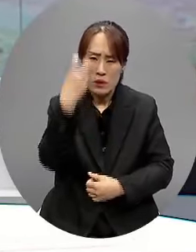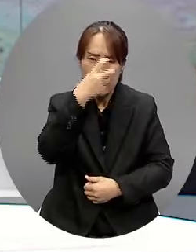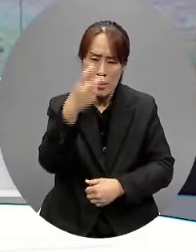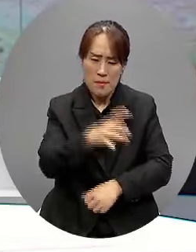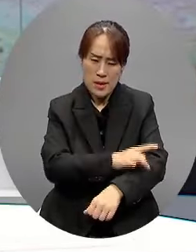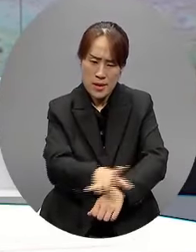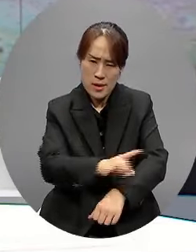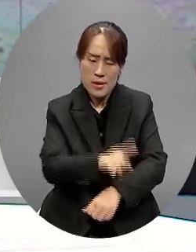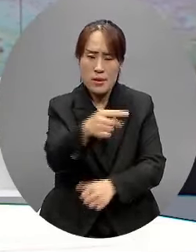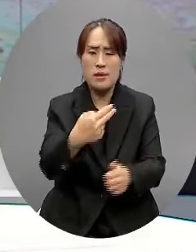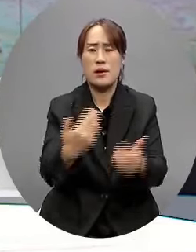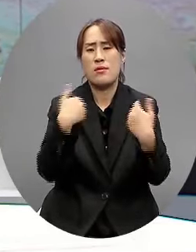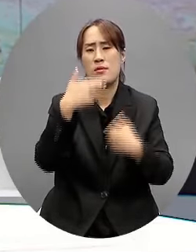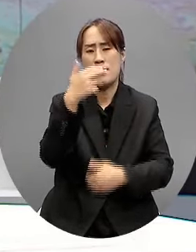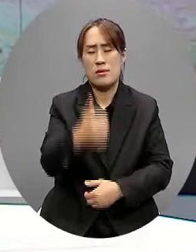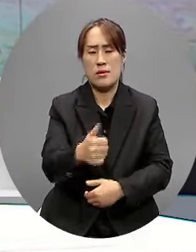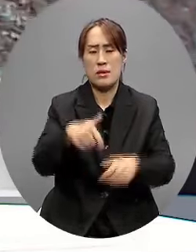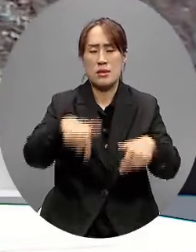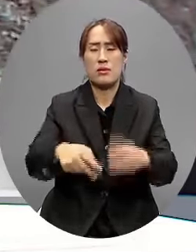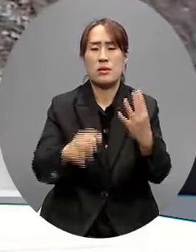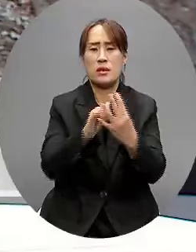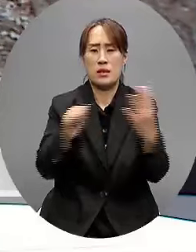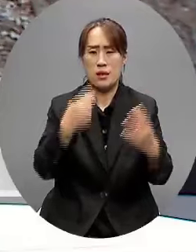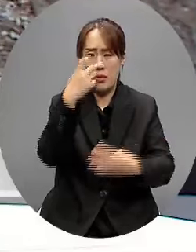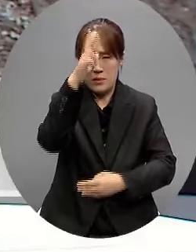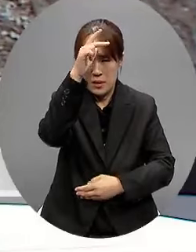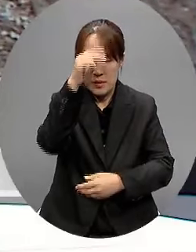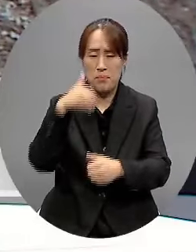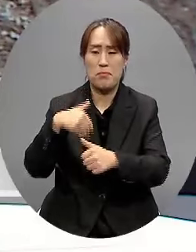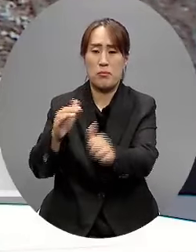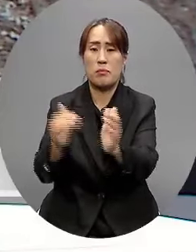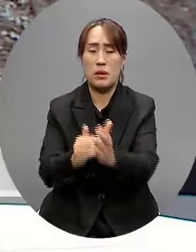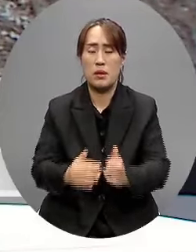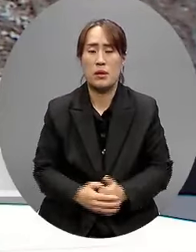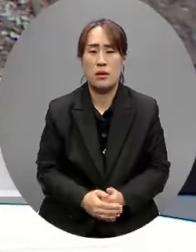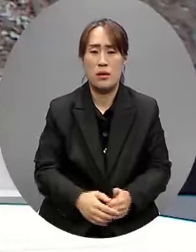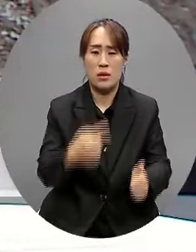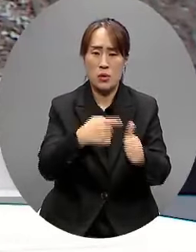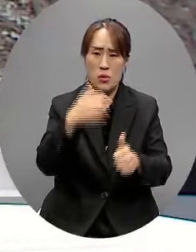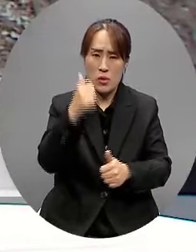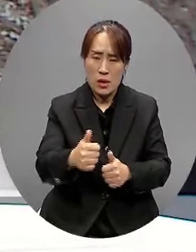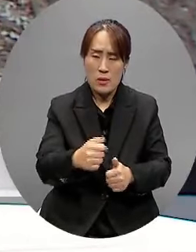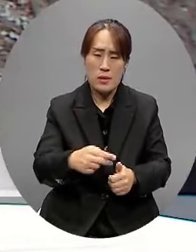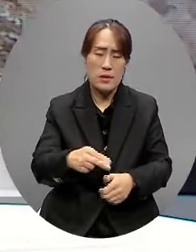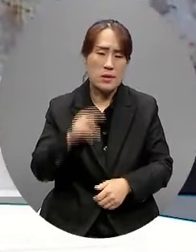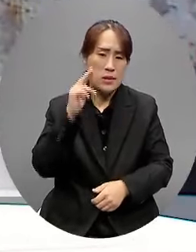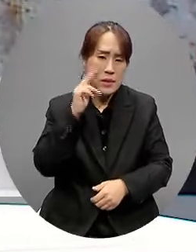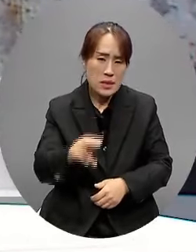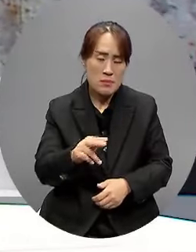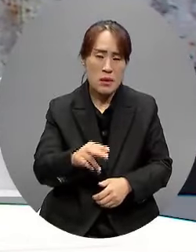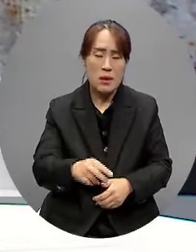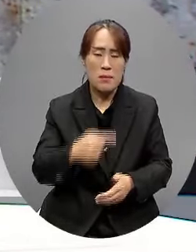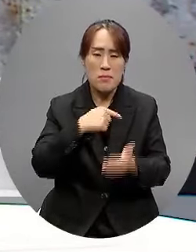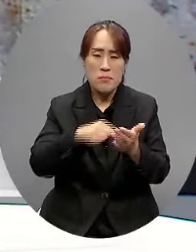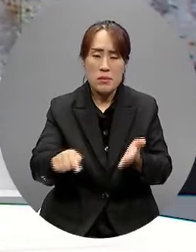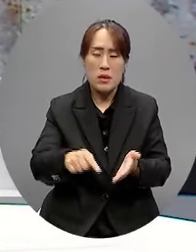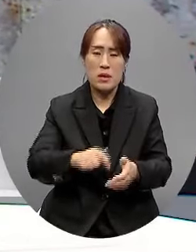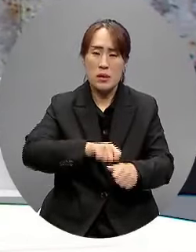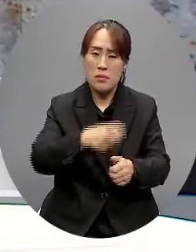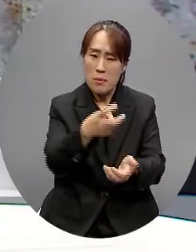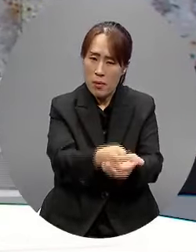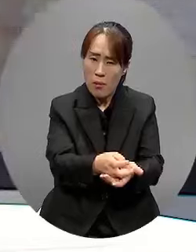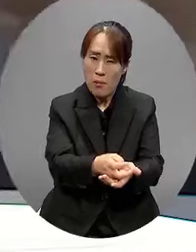소홀을 이유로 교장 등 교직원 4명을 검찰에 넘겼습니다. 교육감도 중대재해처벌법을 적용할지 노동당국에